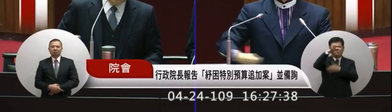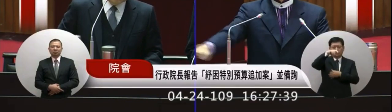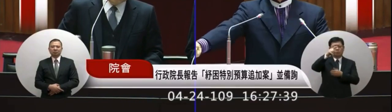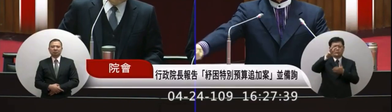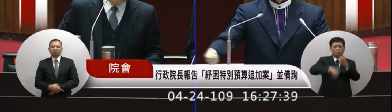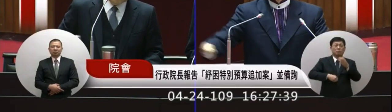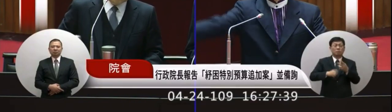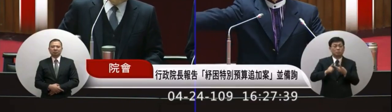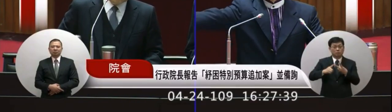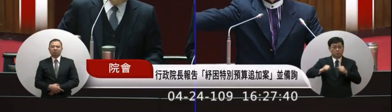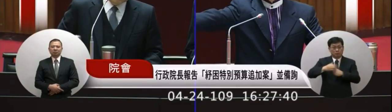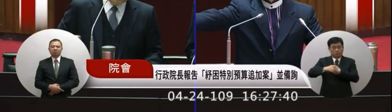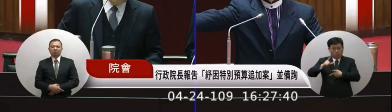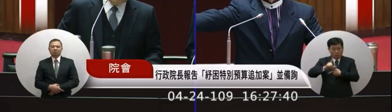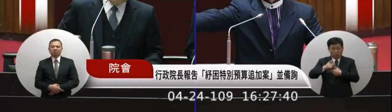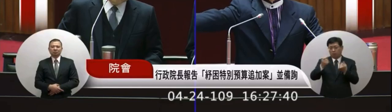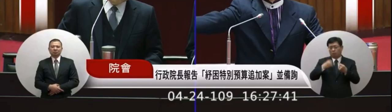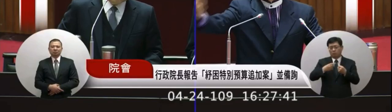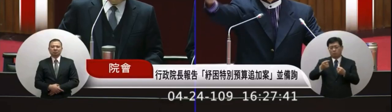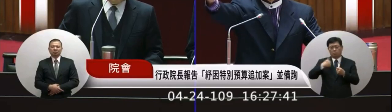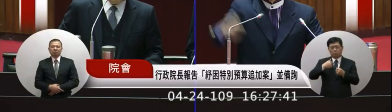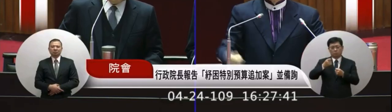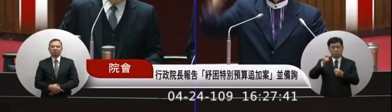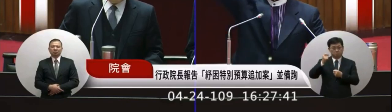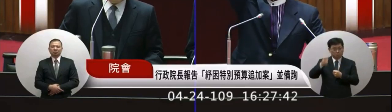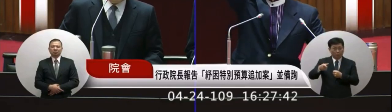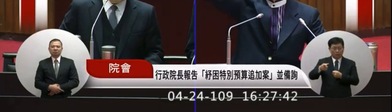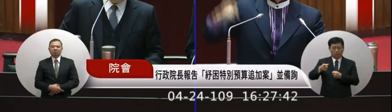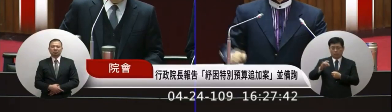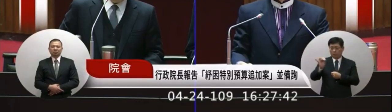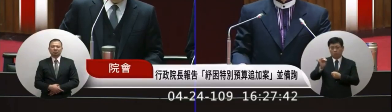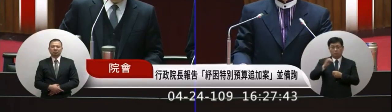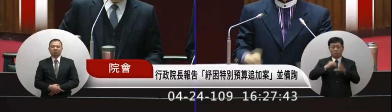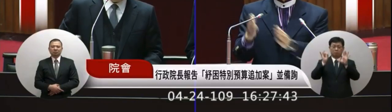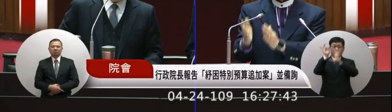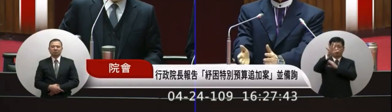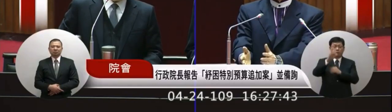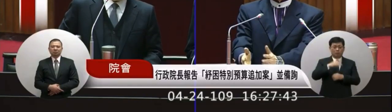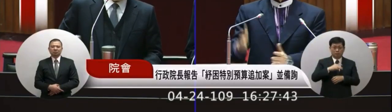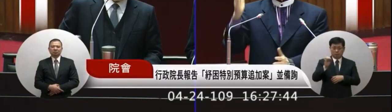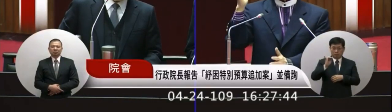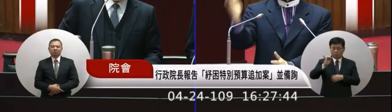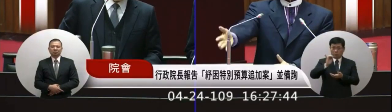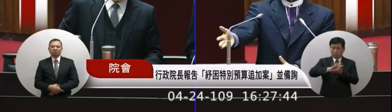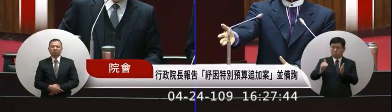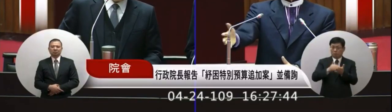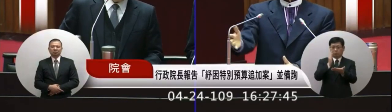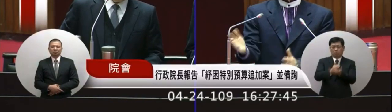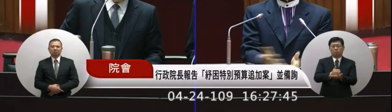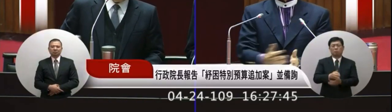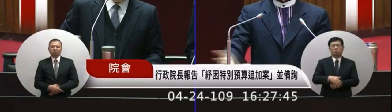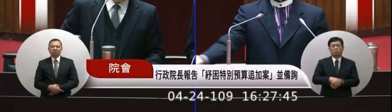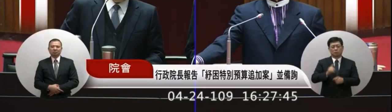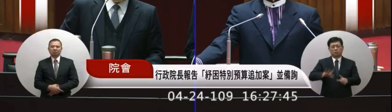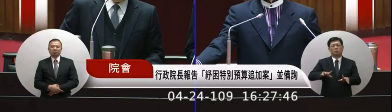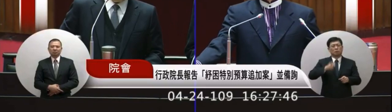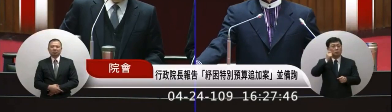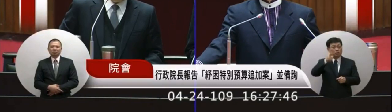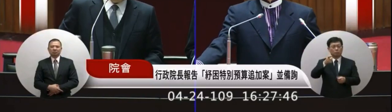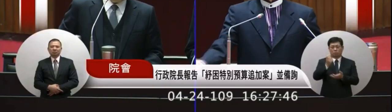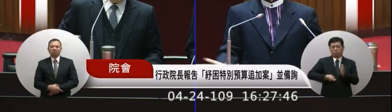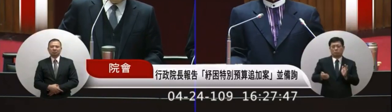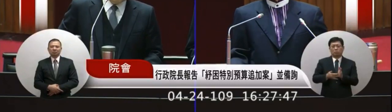对？健保卡去这个超商买个100块，寄到云端。1000块到了，stop， 啊，你这个用